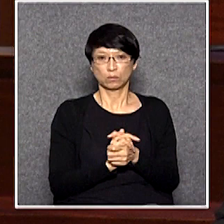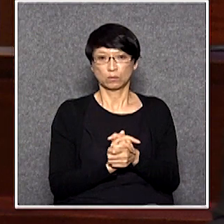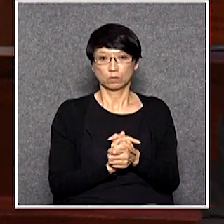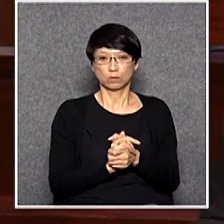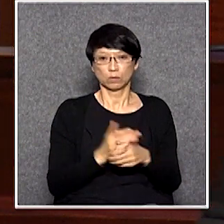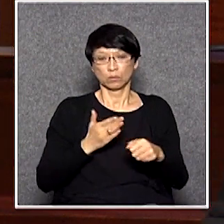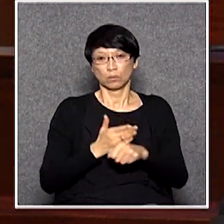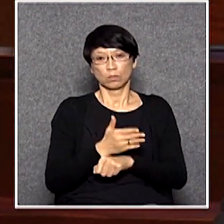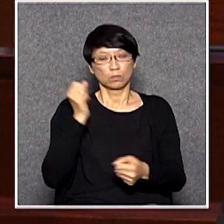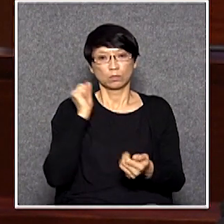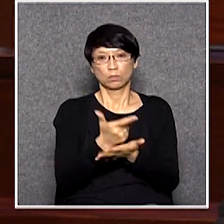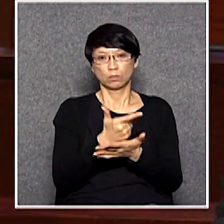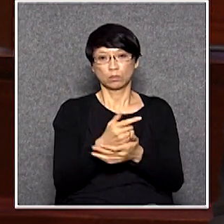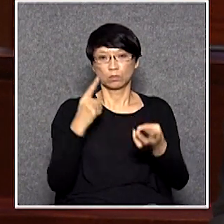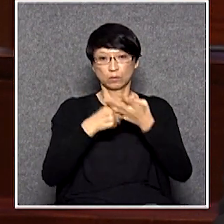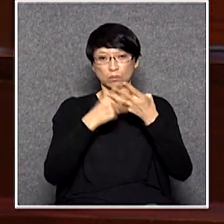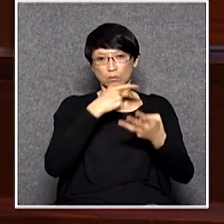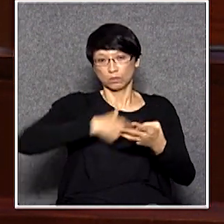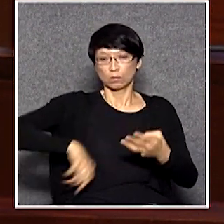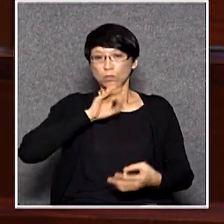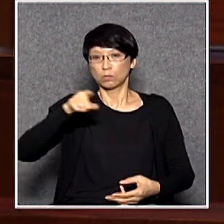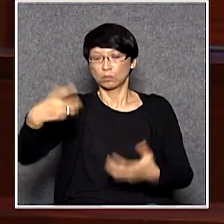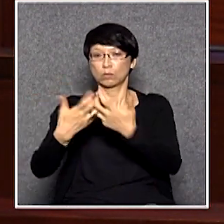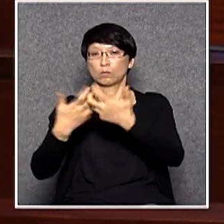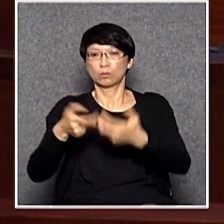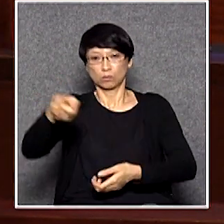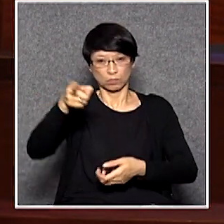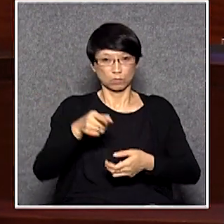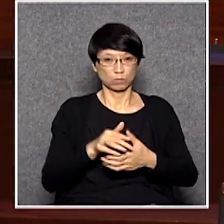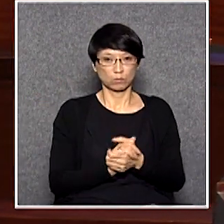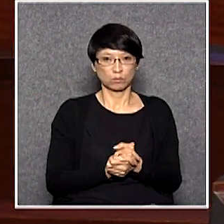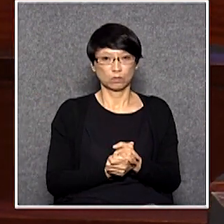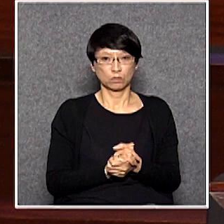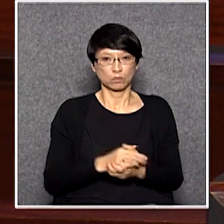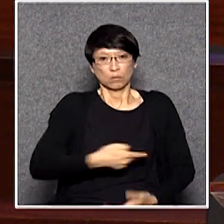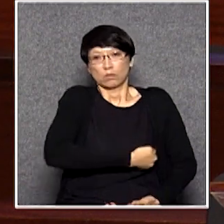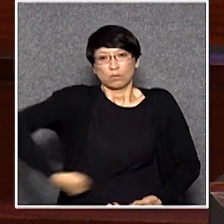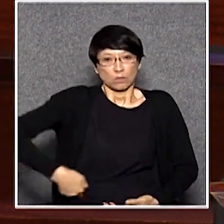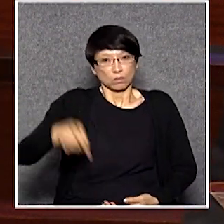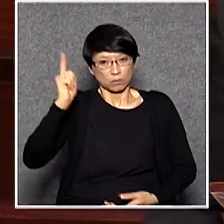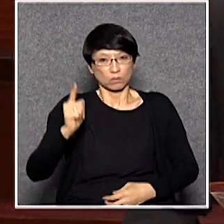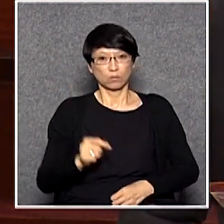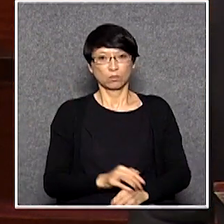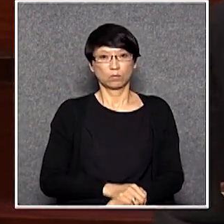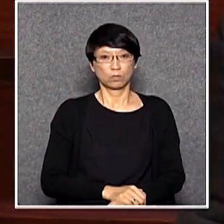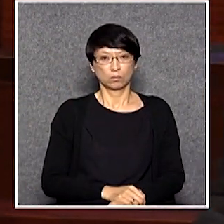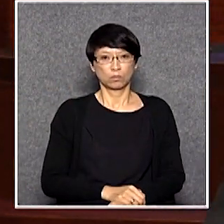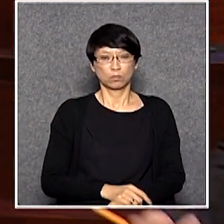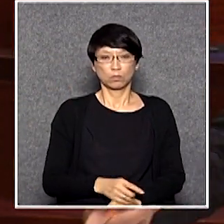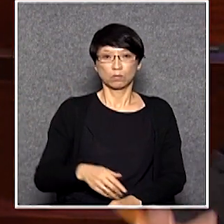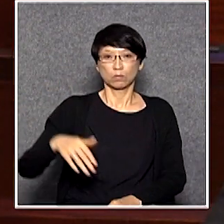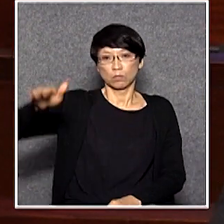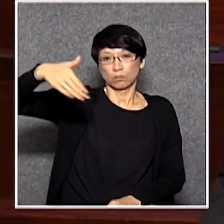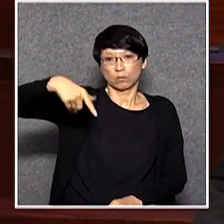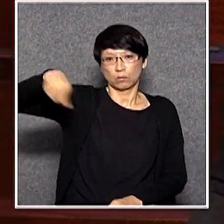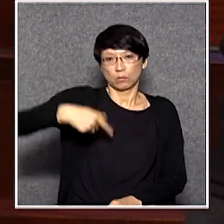啊？又叫黃國興計下啦，唔去否覆，即係我而家要嬲佢入嚟講嘢啫嘛。跟住我